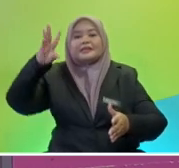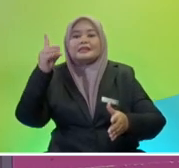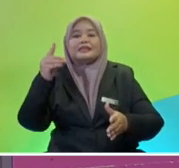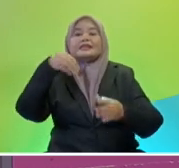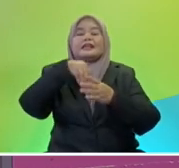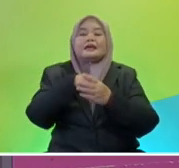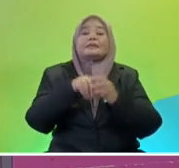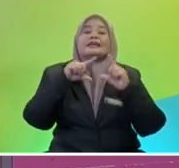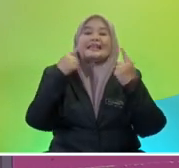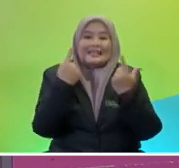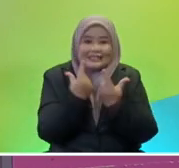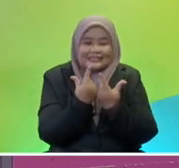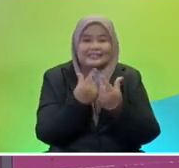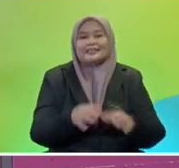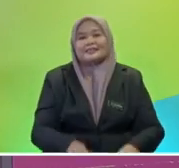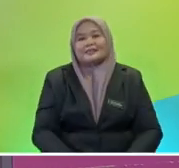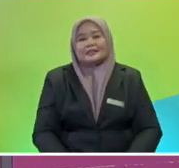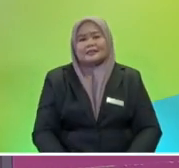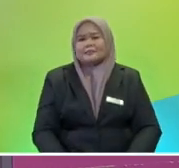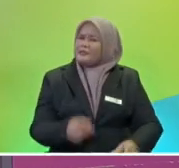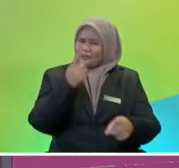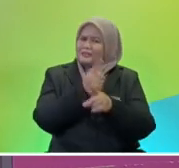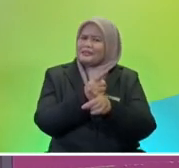dalam kelas ya